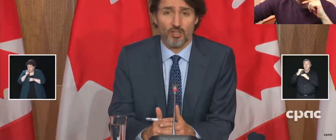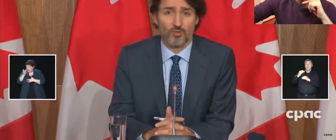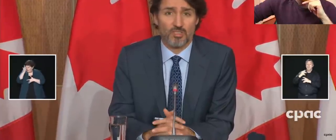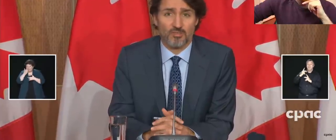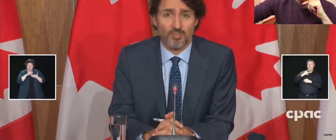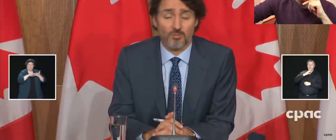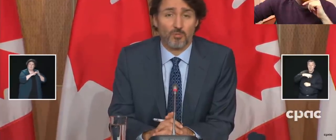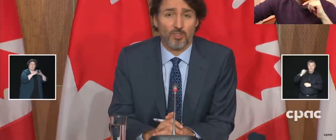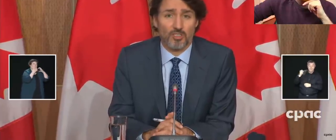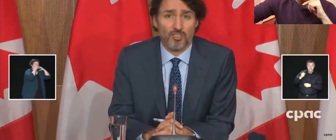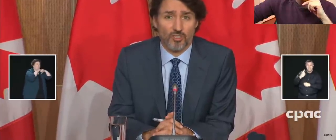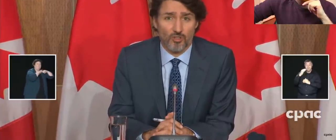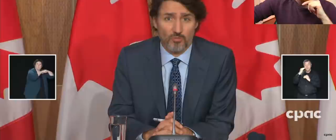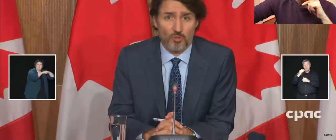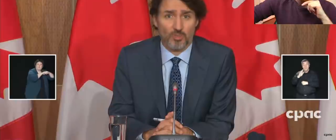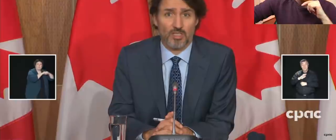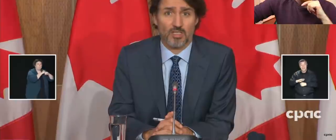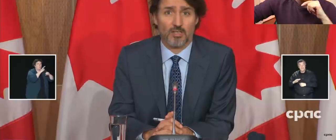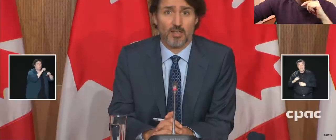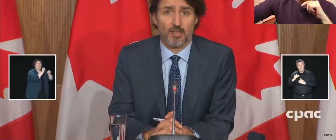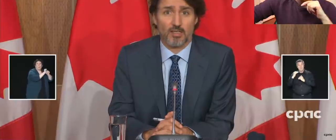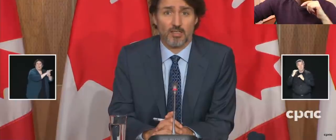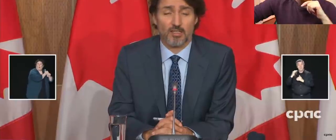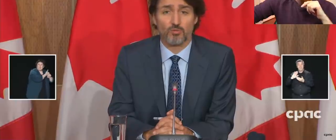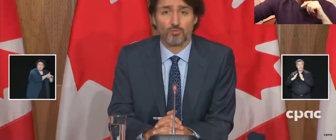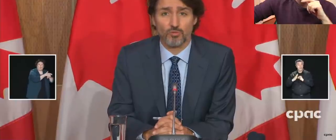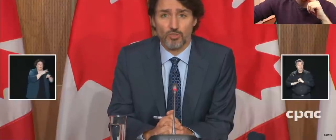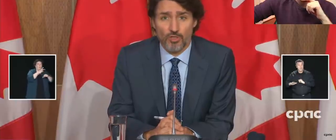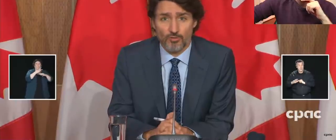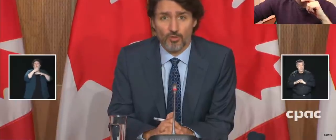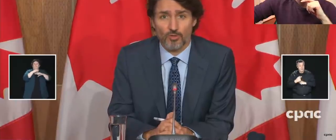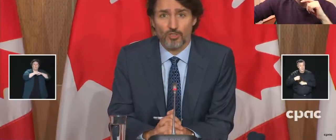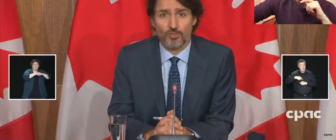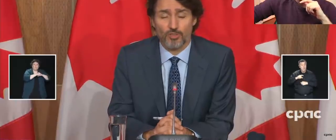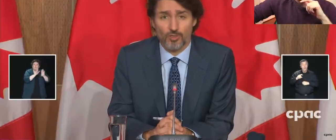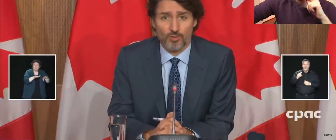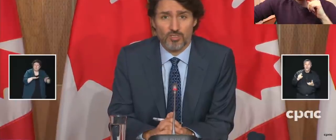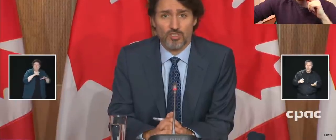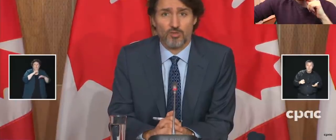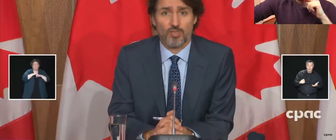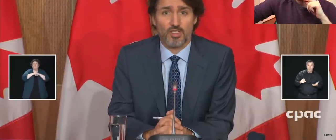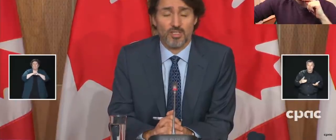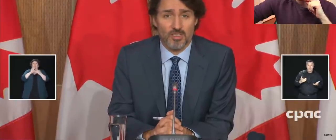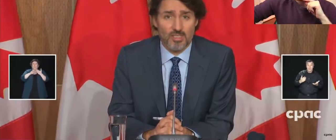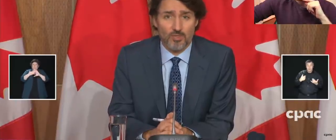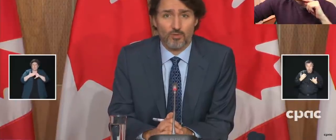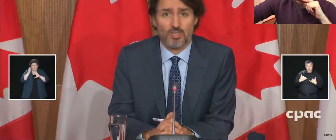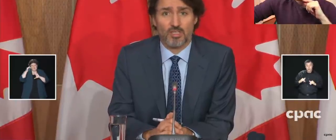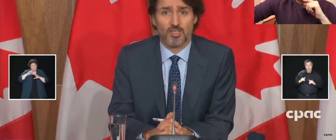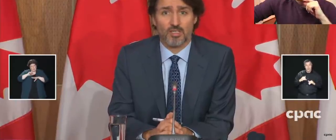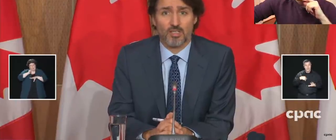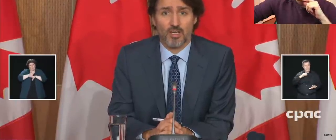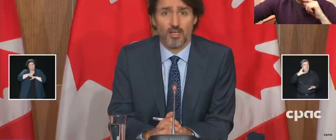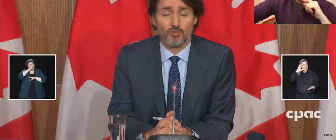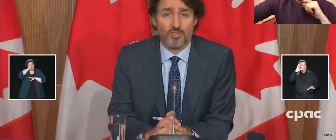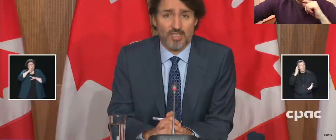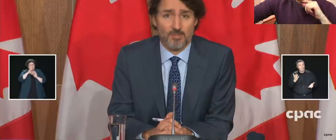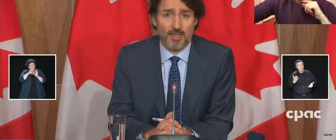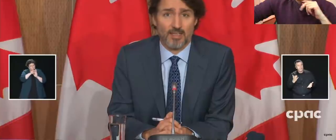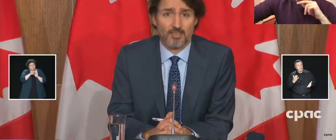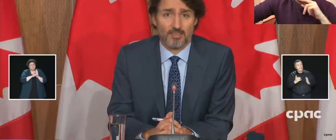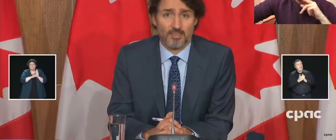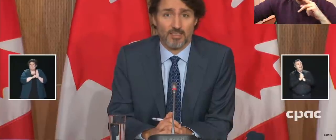protéger nos enfants, pour protéger notre communauté. Et nous devons de continuer d'écouter